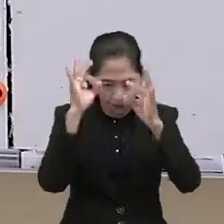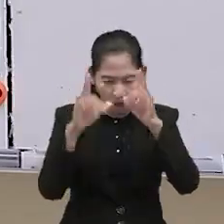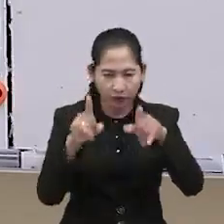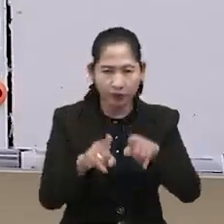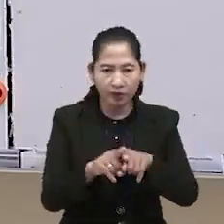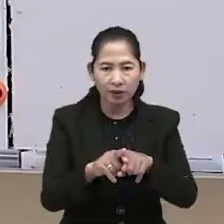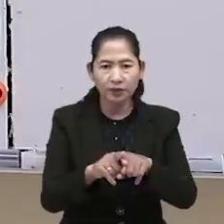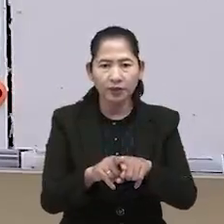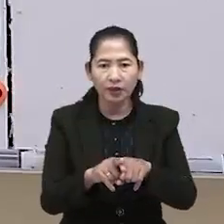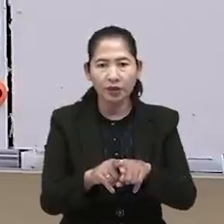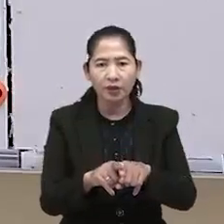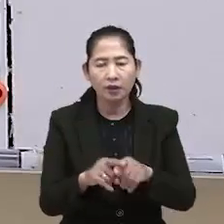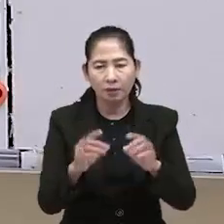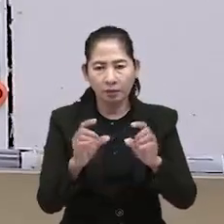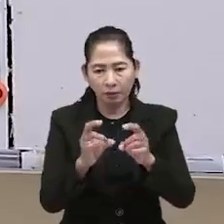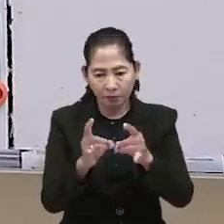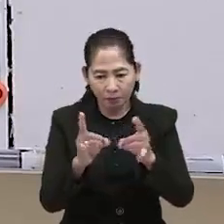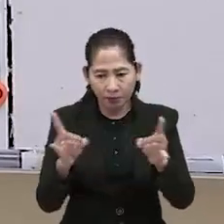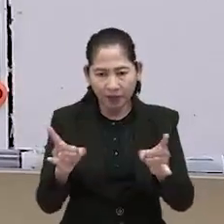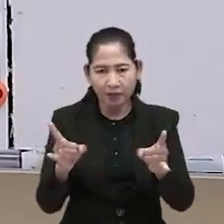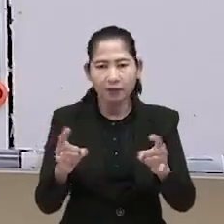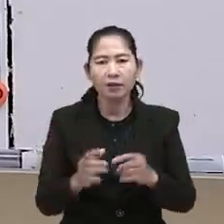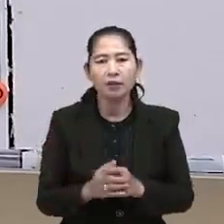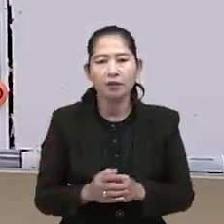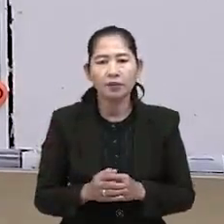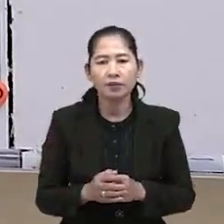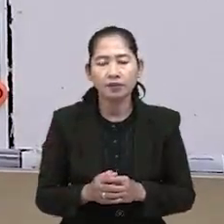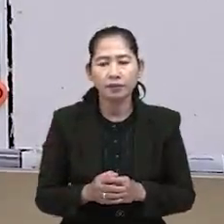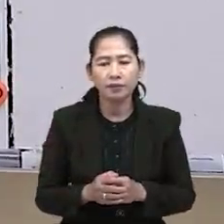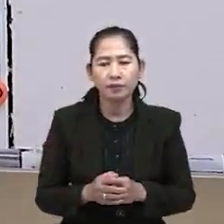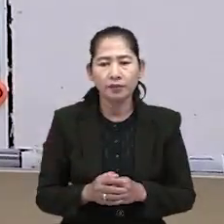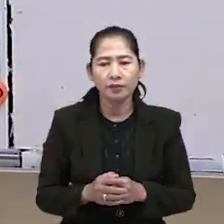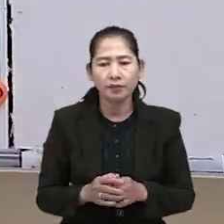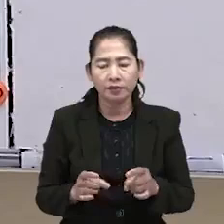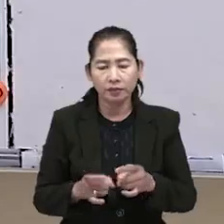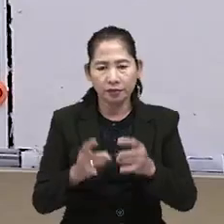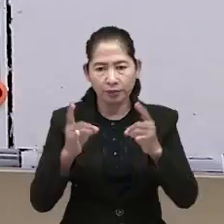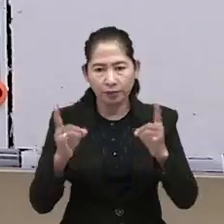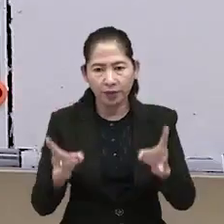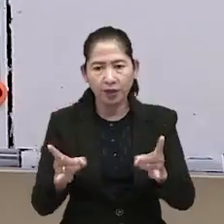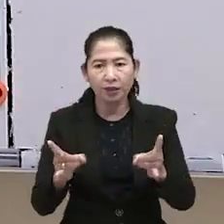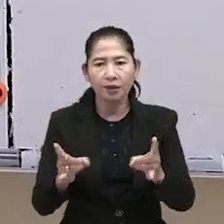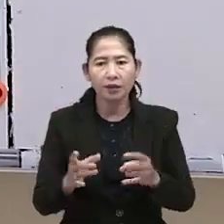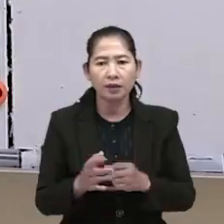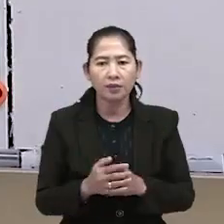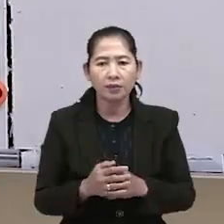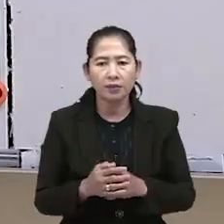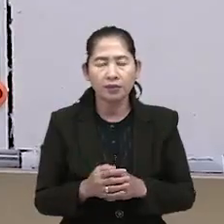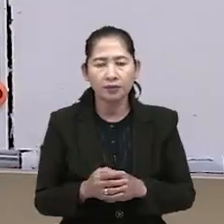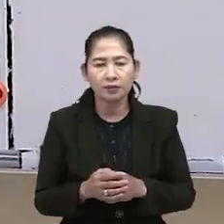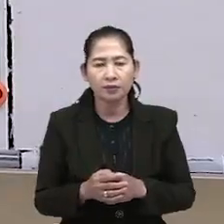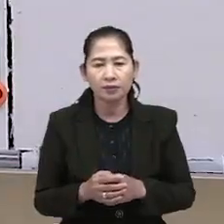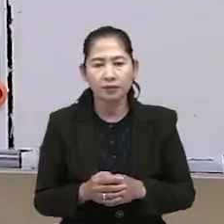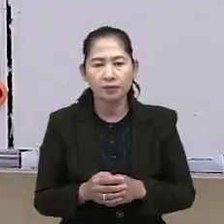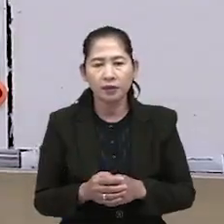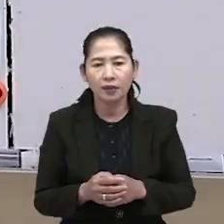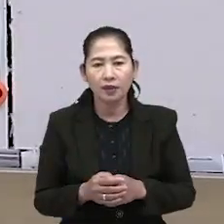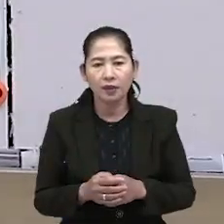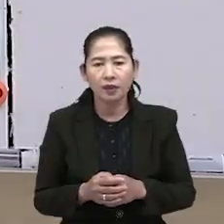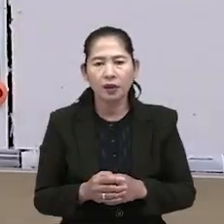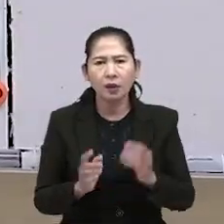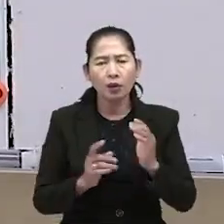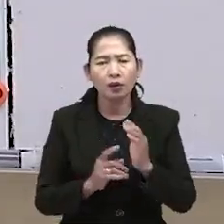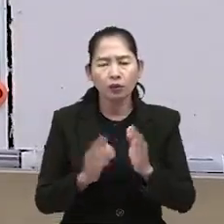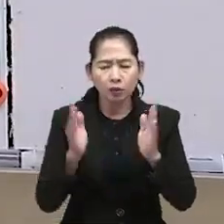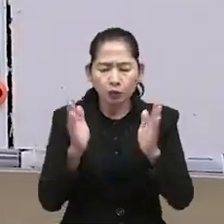កូនចាដូចជាមៀតចាសន្តានរៀងរើគឺមានមៀតអីទៀតកូនចាមៀតនឹងយ៉ាង